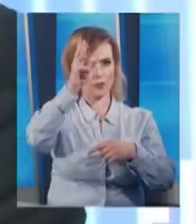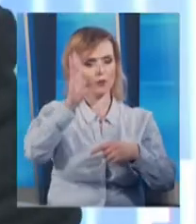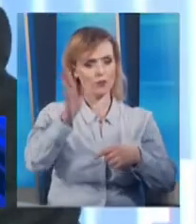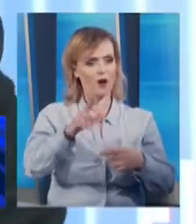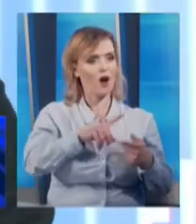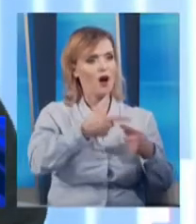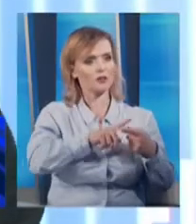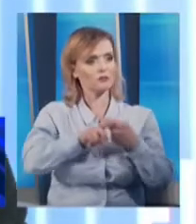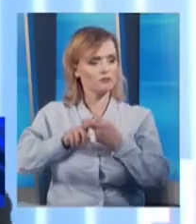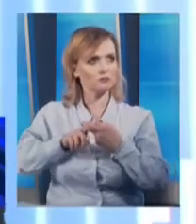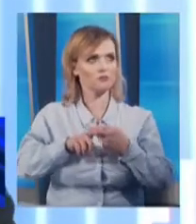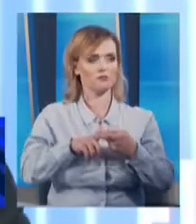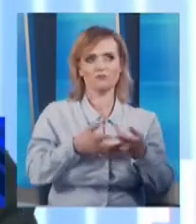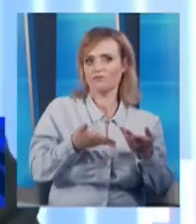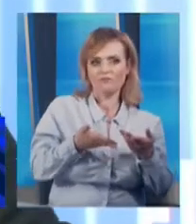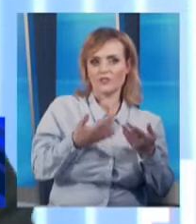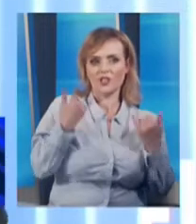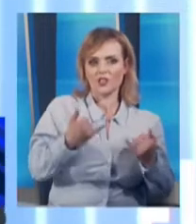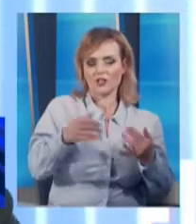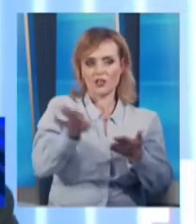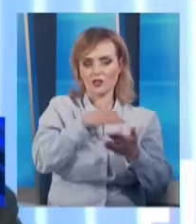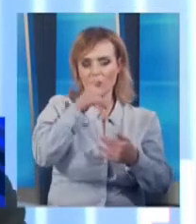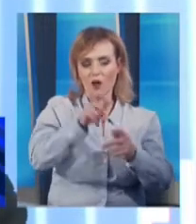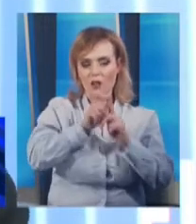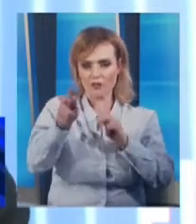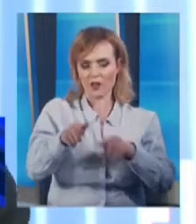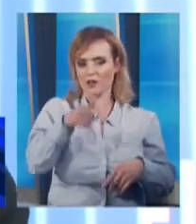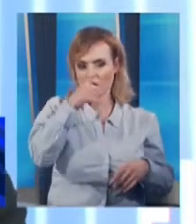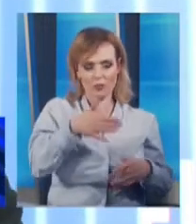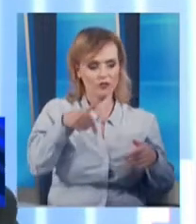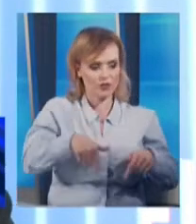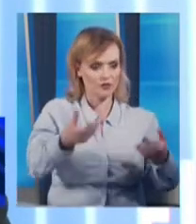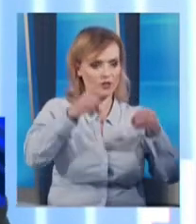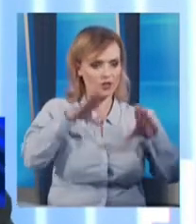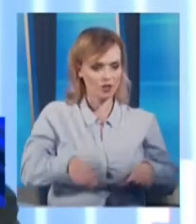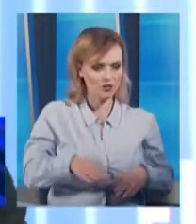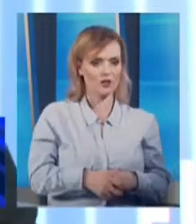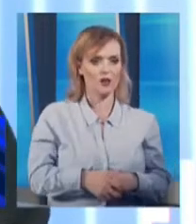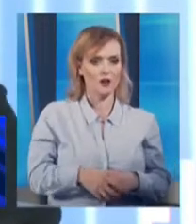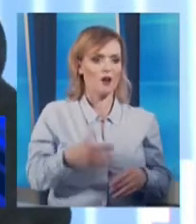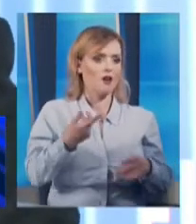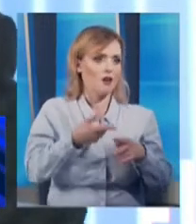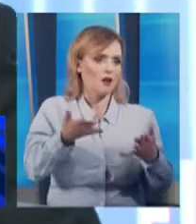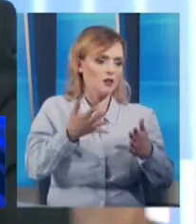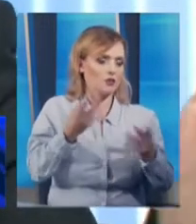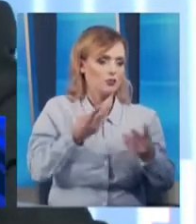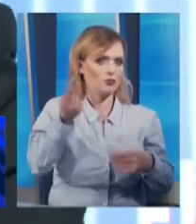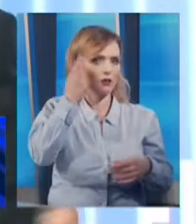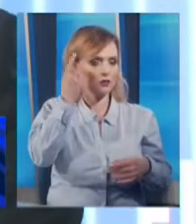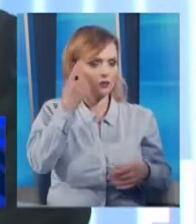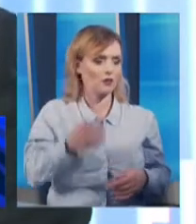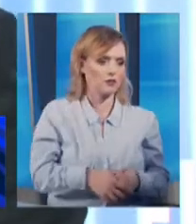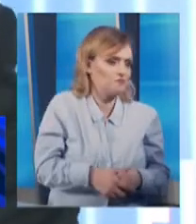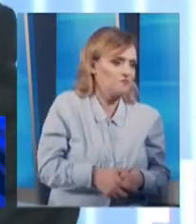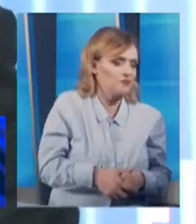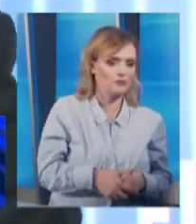chestiune pe care trebuie să o analizez la rece, nu poți iei aceste semne decizii în studiourile de televiziune, bineînțeles, trebuie văzute